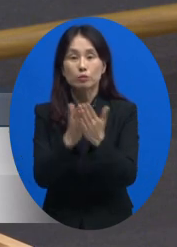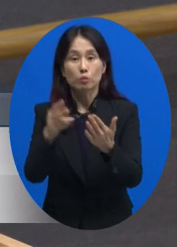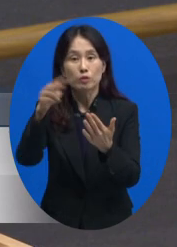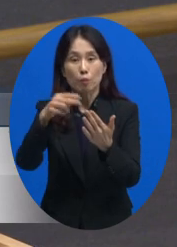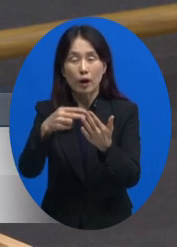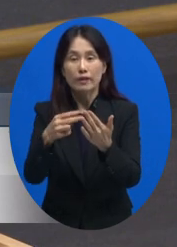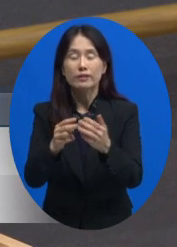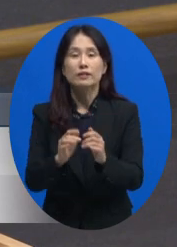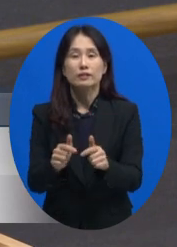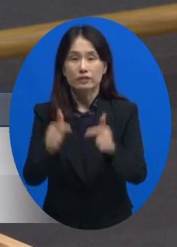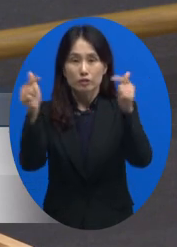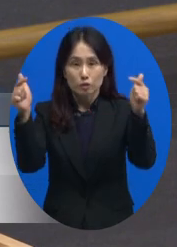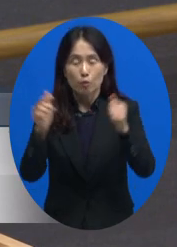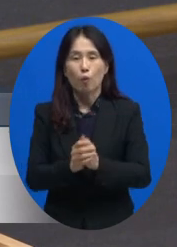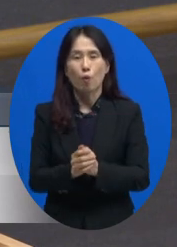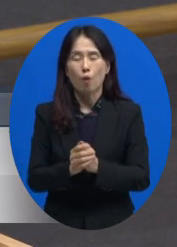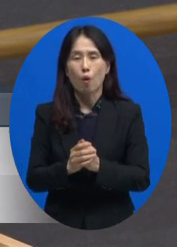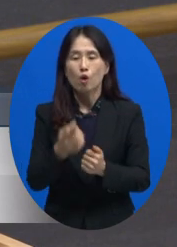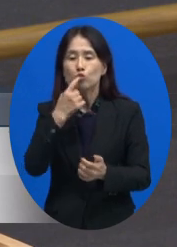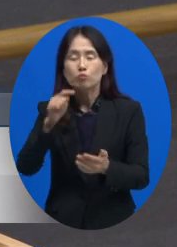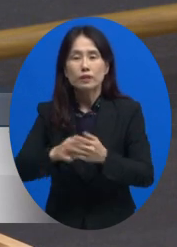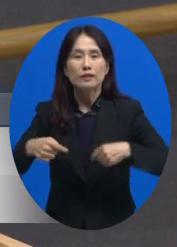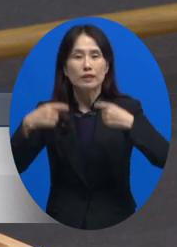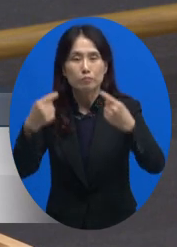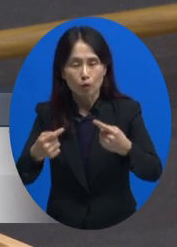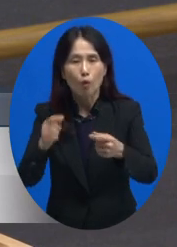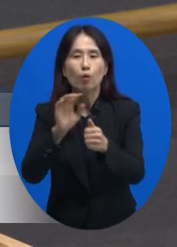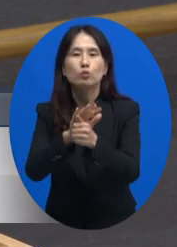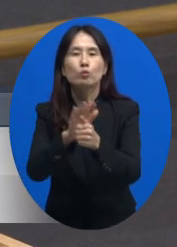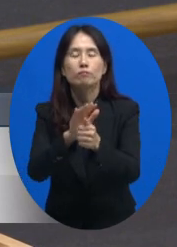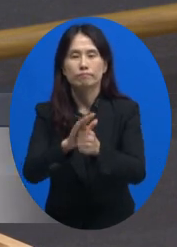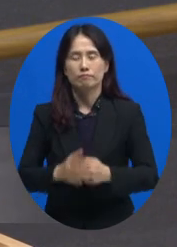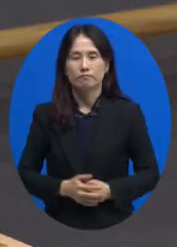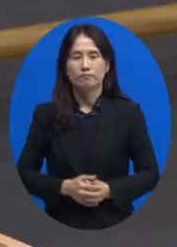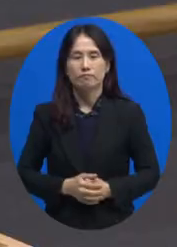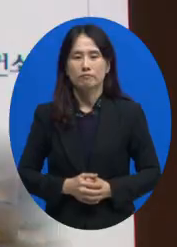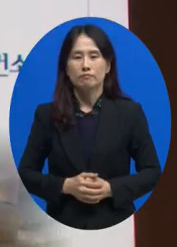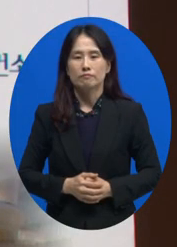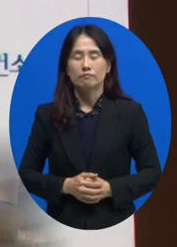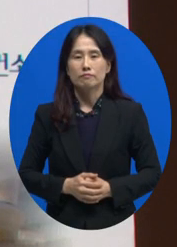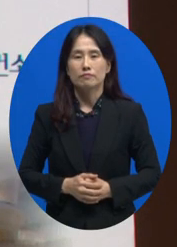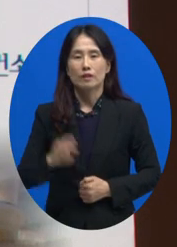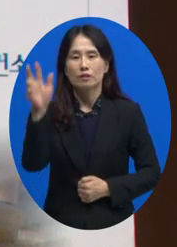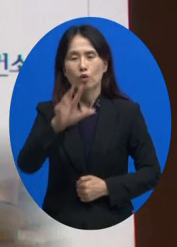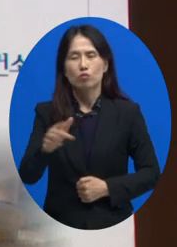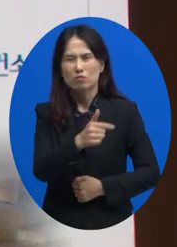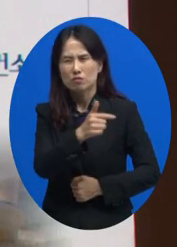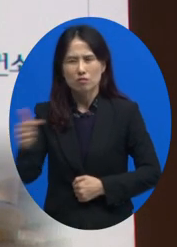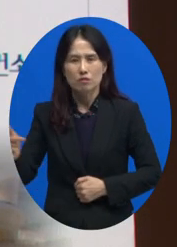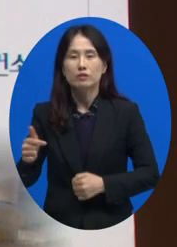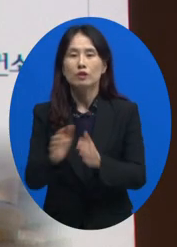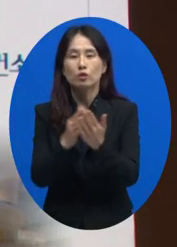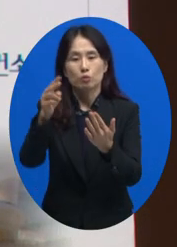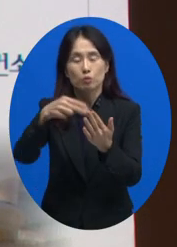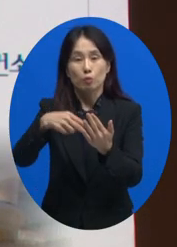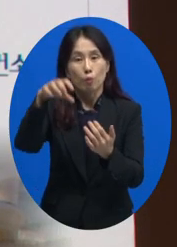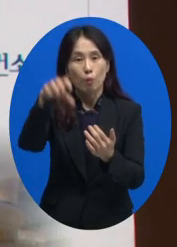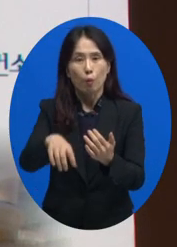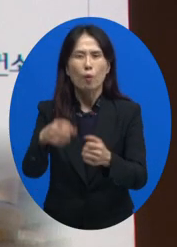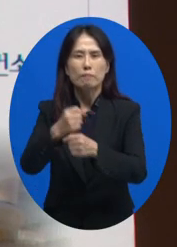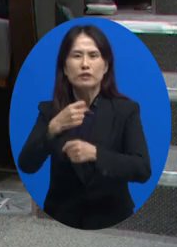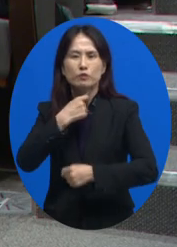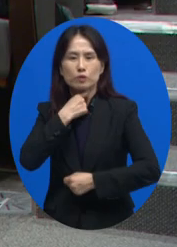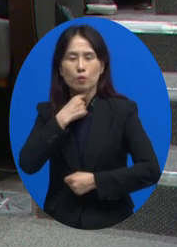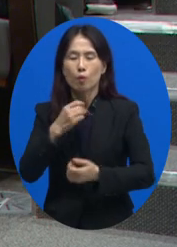서비스를 확대하여 지역적 접근성을 높여 지식을 고르게 제공하겠습니다. 전국 최대 규모 장서를 목표로 한다는